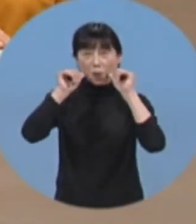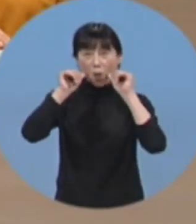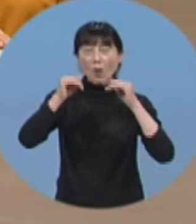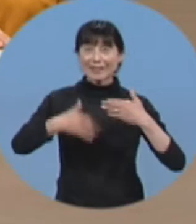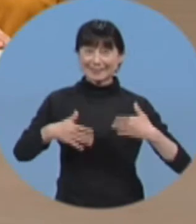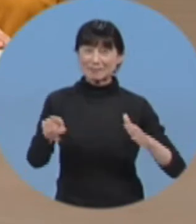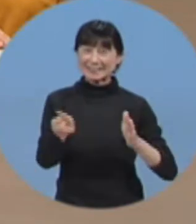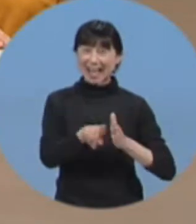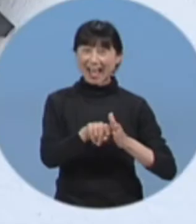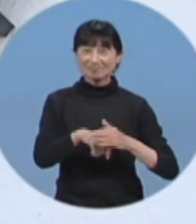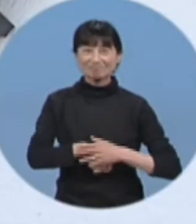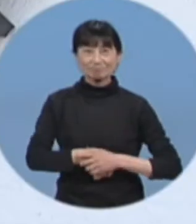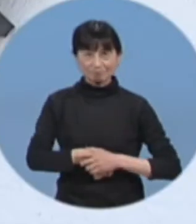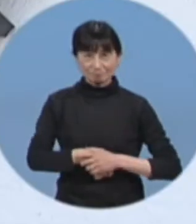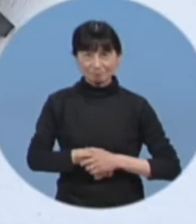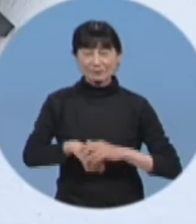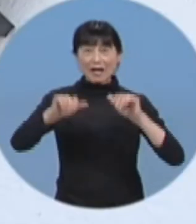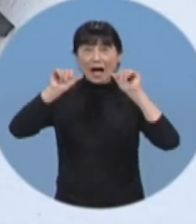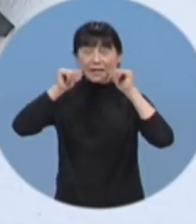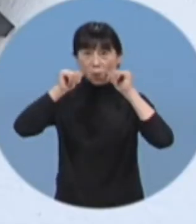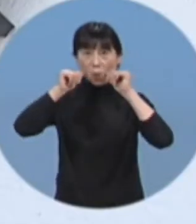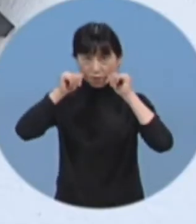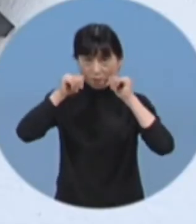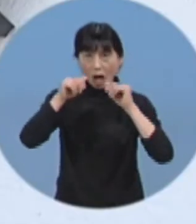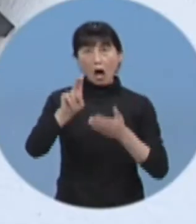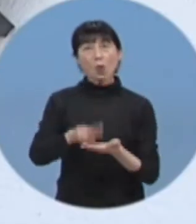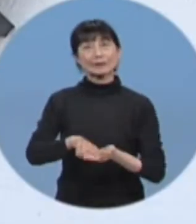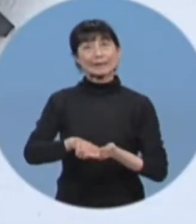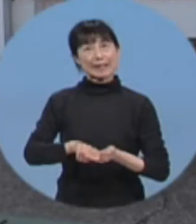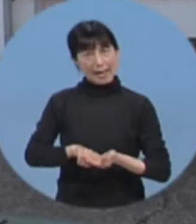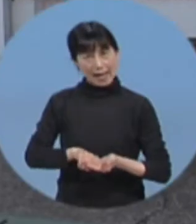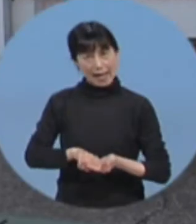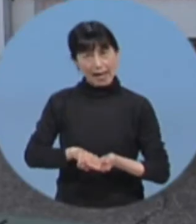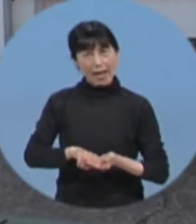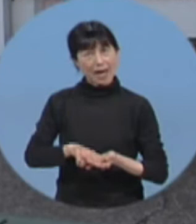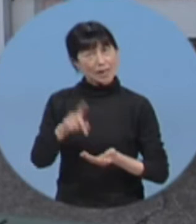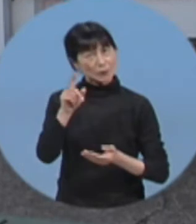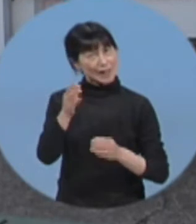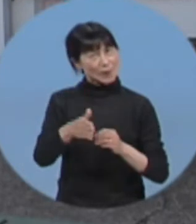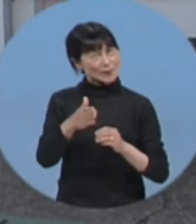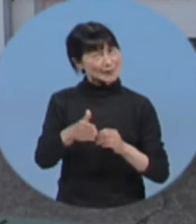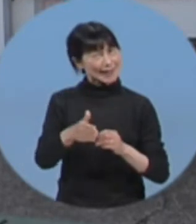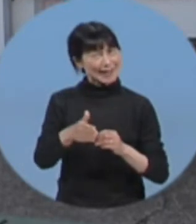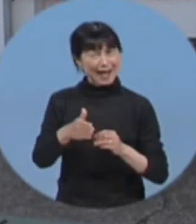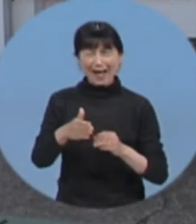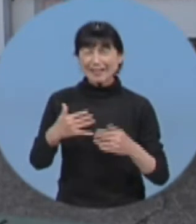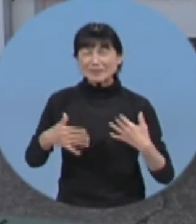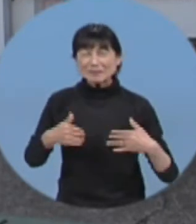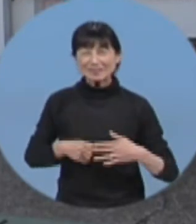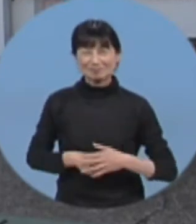。アナゴといえばお寿司ですかね。どんな料理が出てくるのか楽しみです